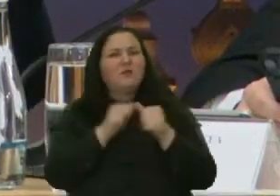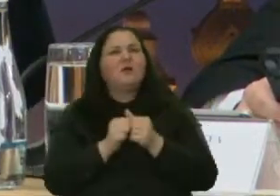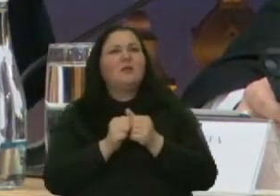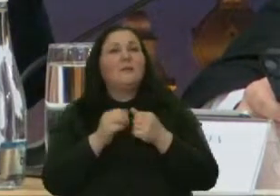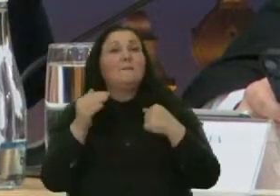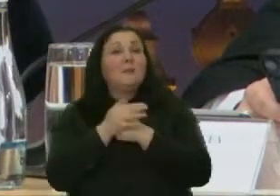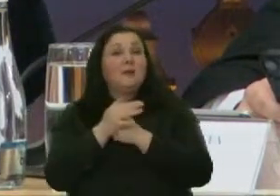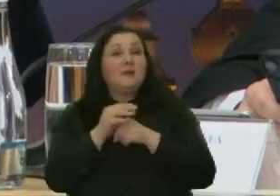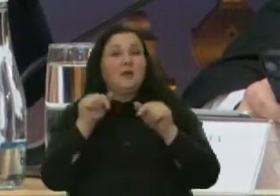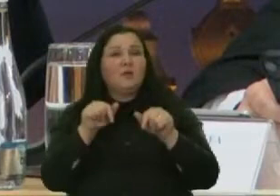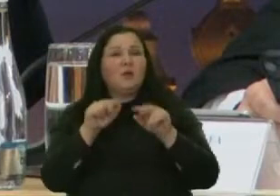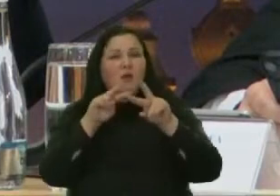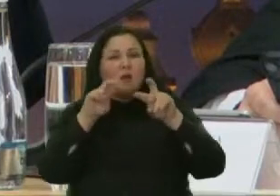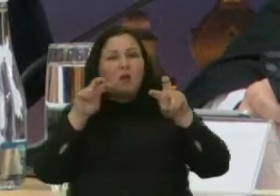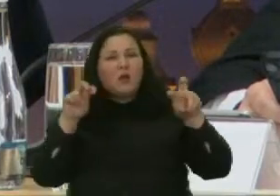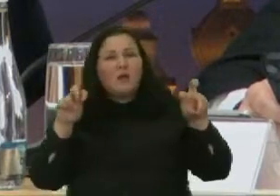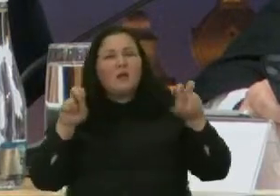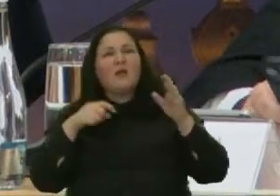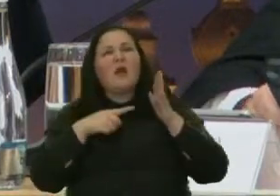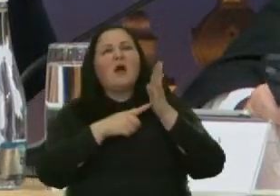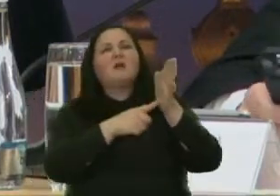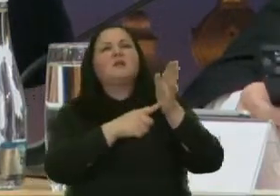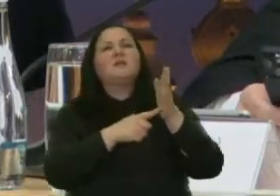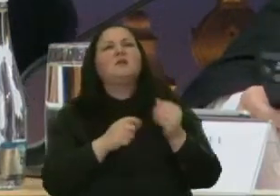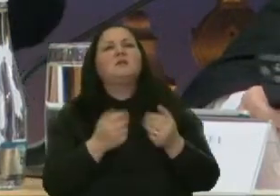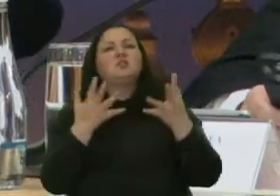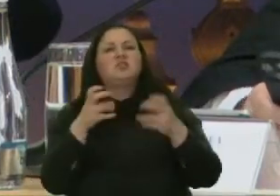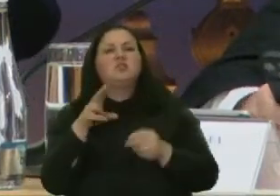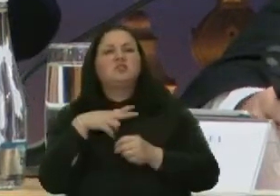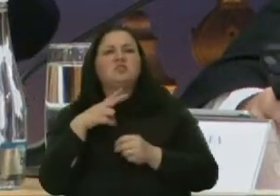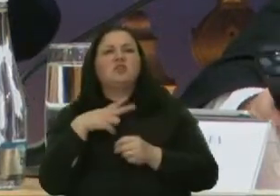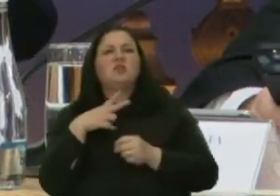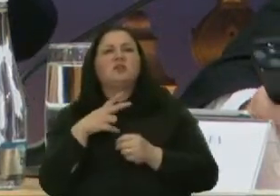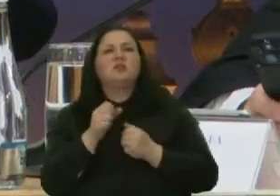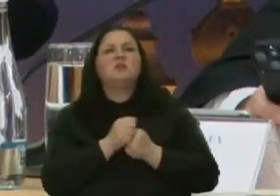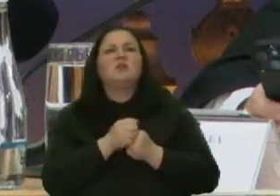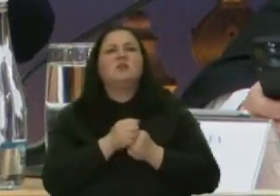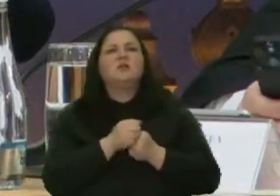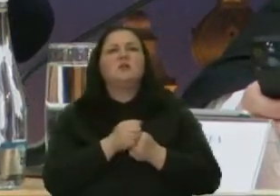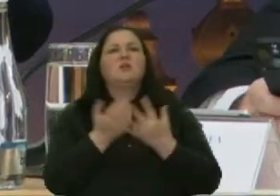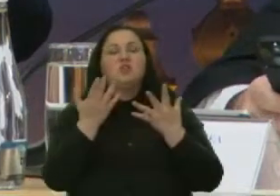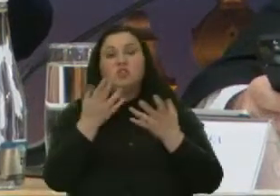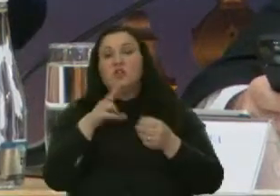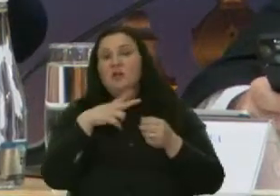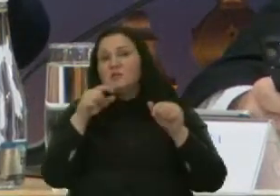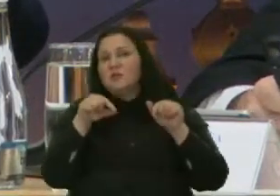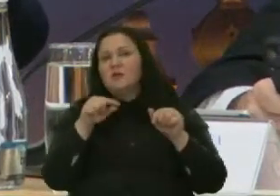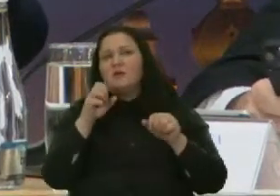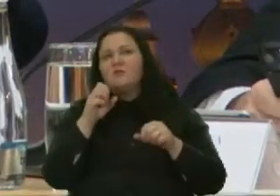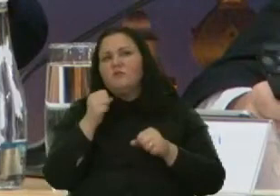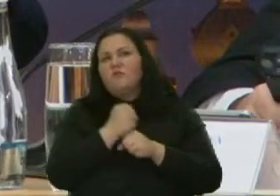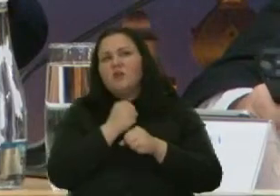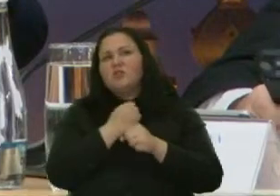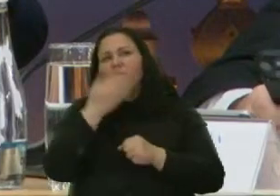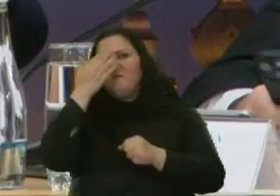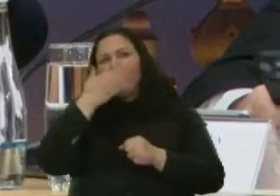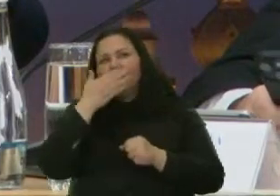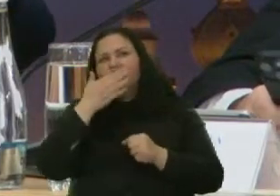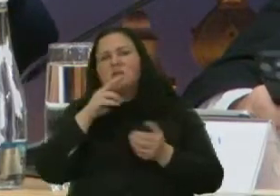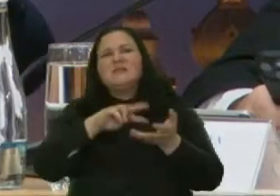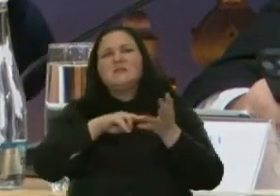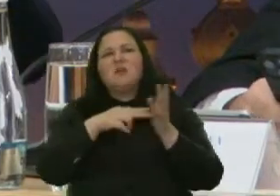acum analiza sectorială a arătat că ce există face la ce avem acum se face față sistemul